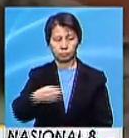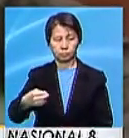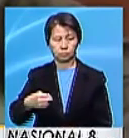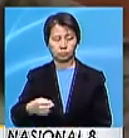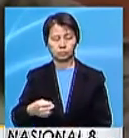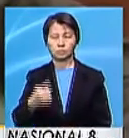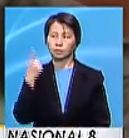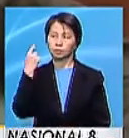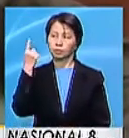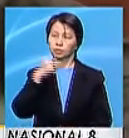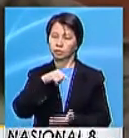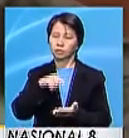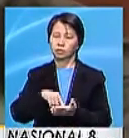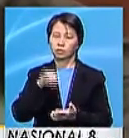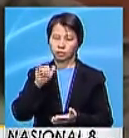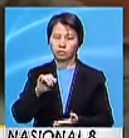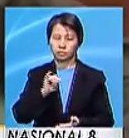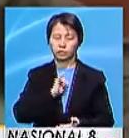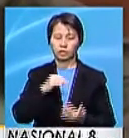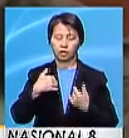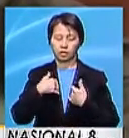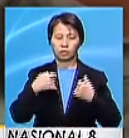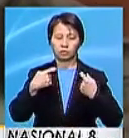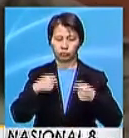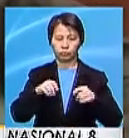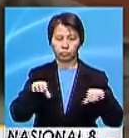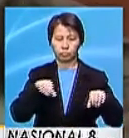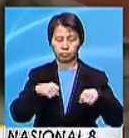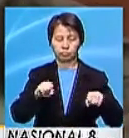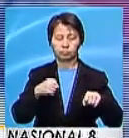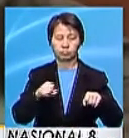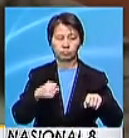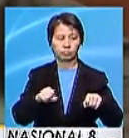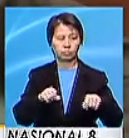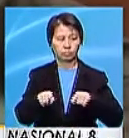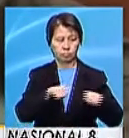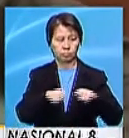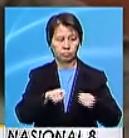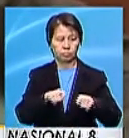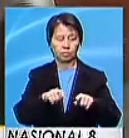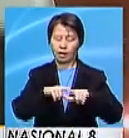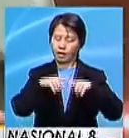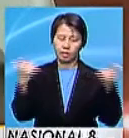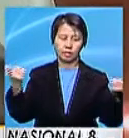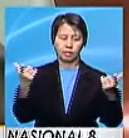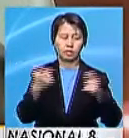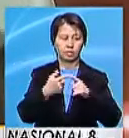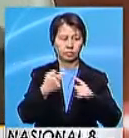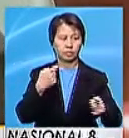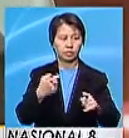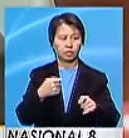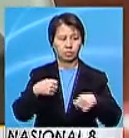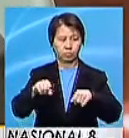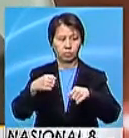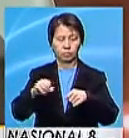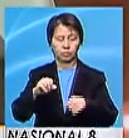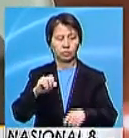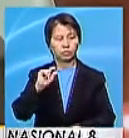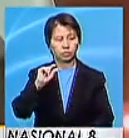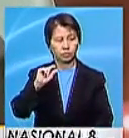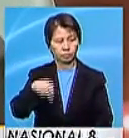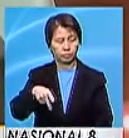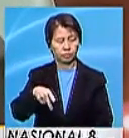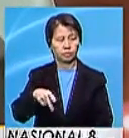dan baru-baru ni saya ada mencuba motor 600, memang agak berlainan daripada motor 3 bike,